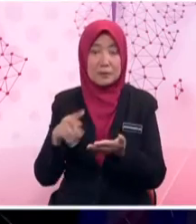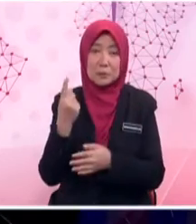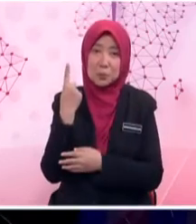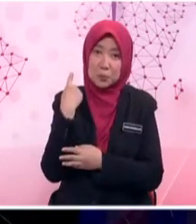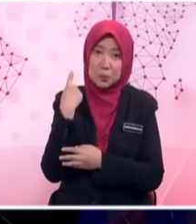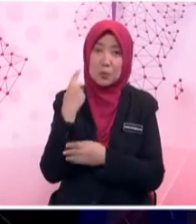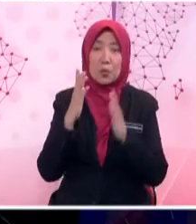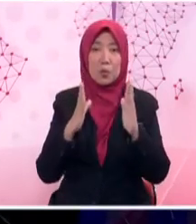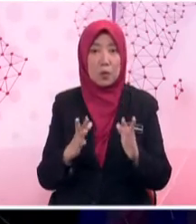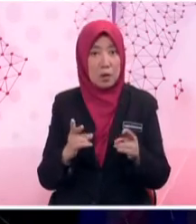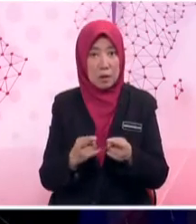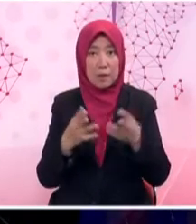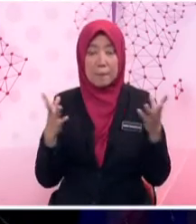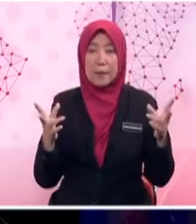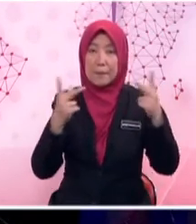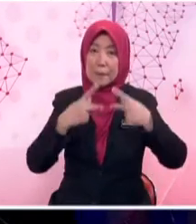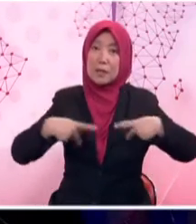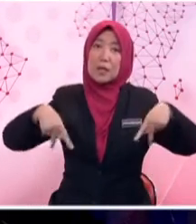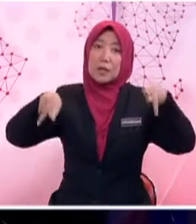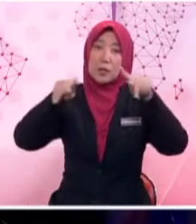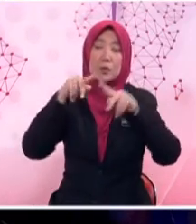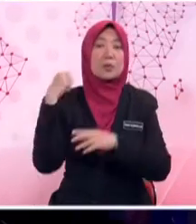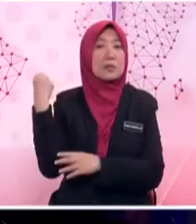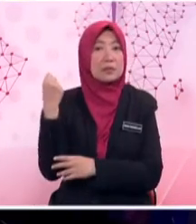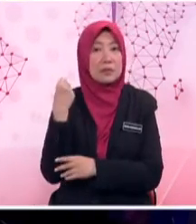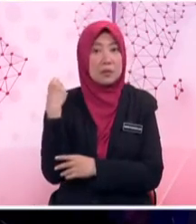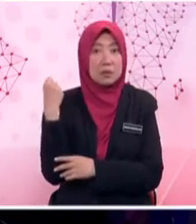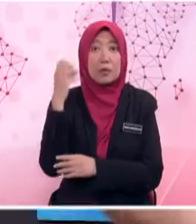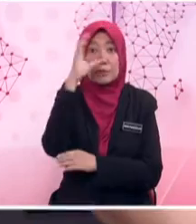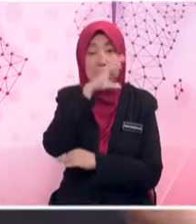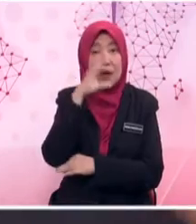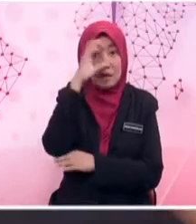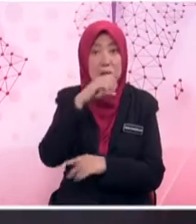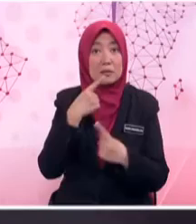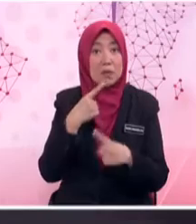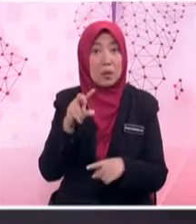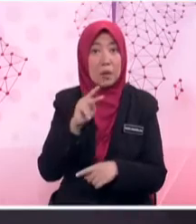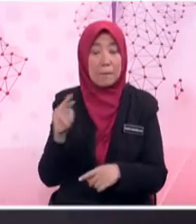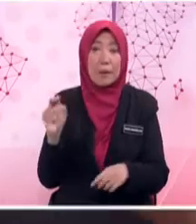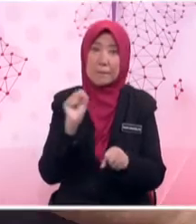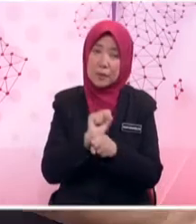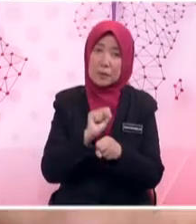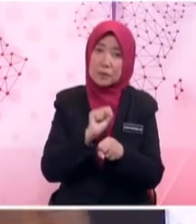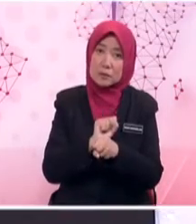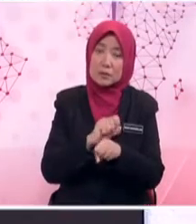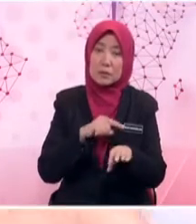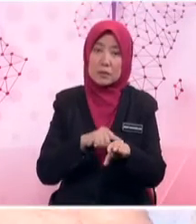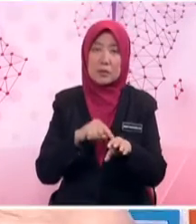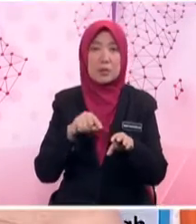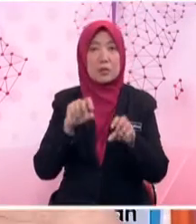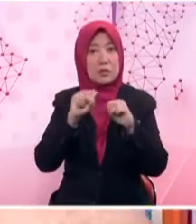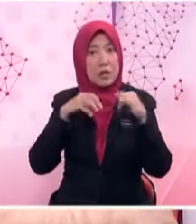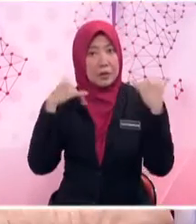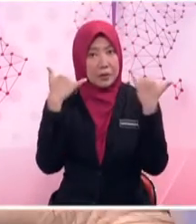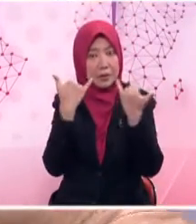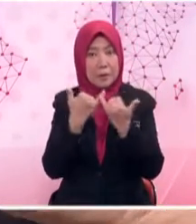ramai perlu sentiasa. Kita cari jawapan. Bekerja di sebuah syarikat elektrik,